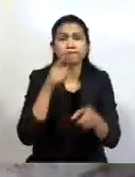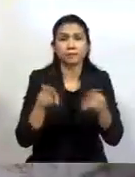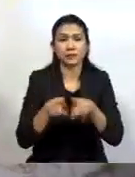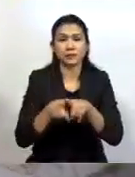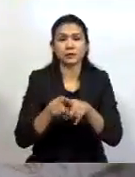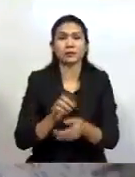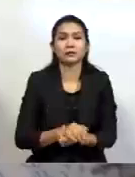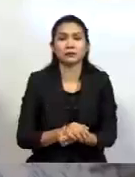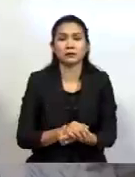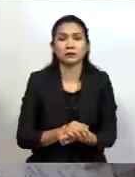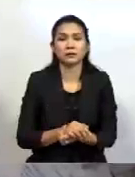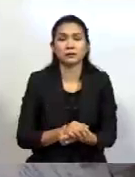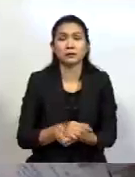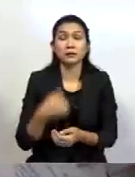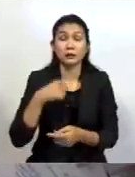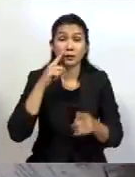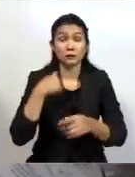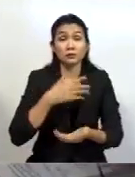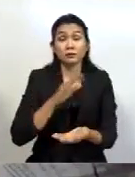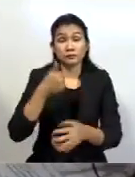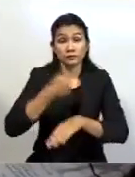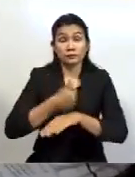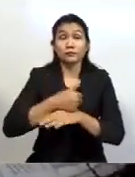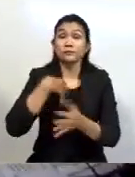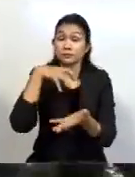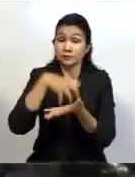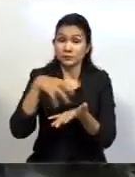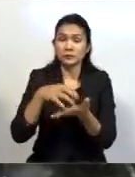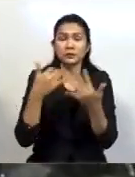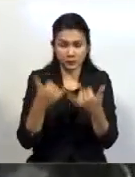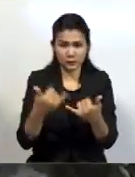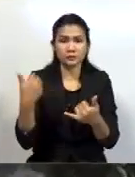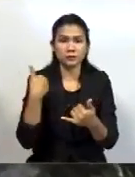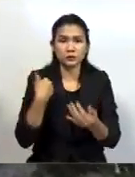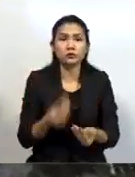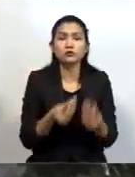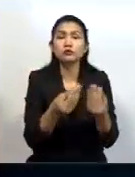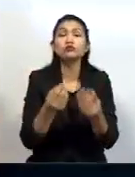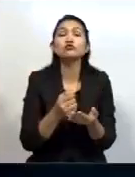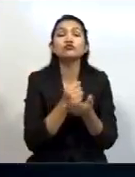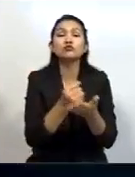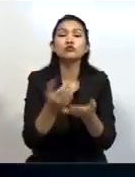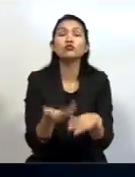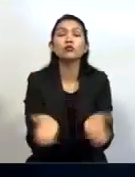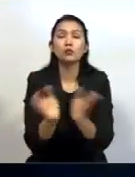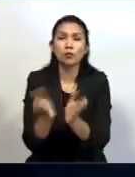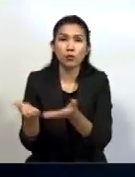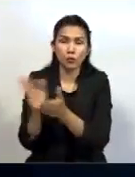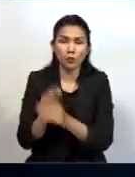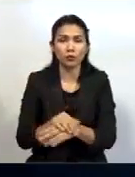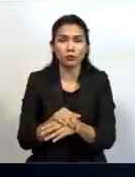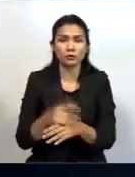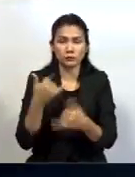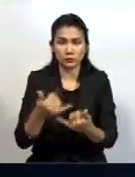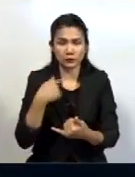ยท่านรัฐมนตรีเทวันเปิดเผยว่าหลังจากนี้จะมีการเยียวยาครอบครัวผู้เสียชีวิตและบาดเจ็บแล้วก็จะนำเห